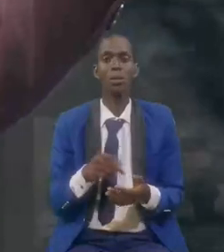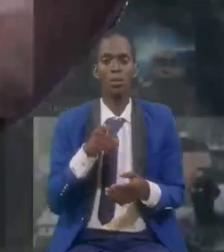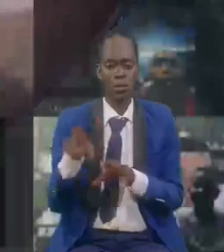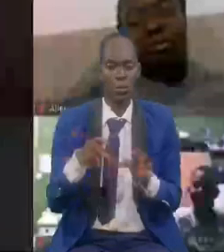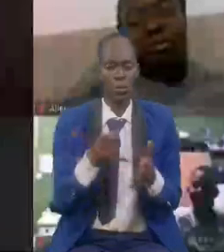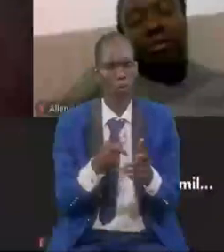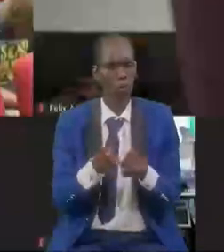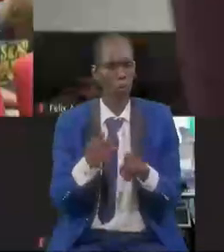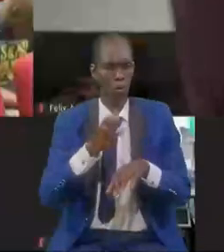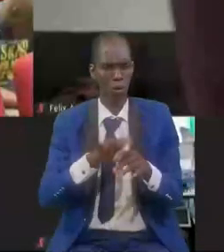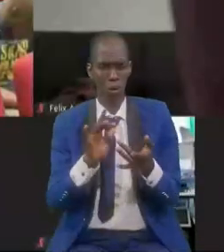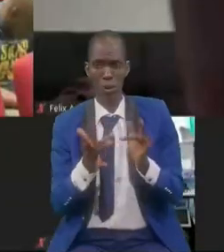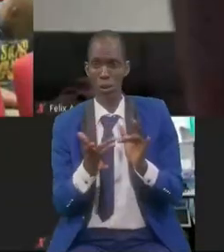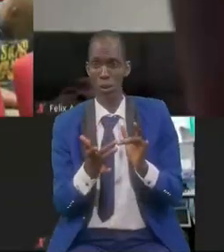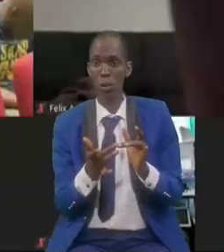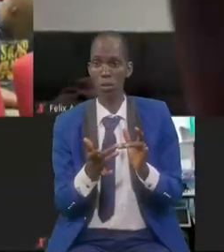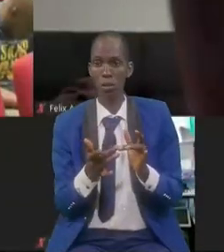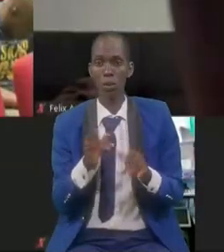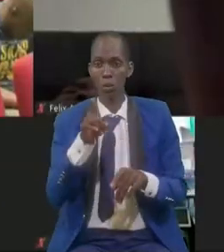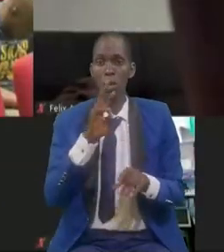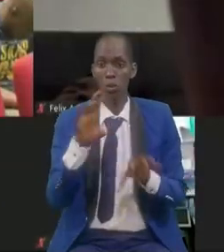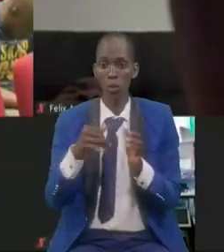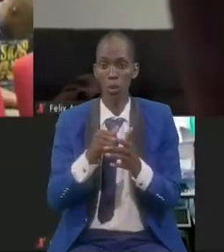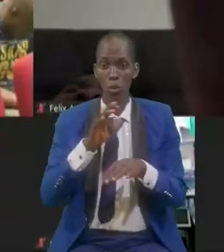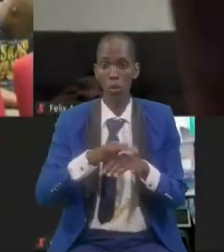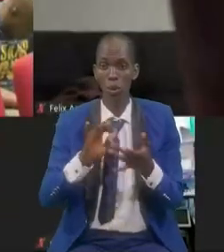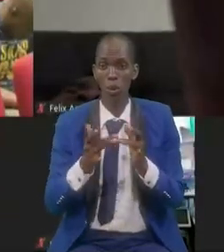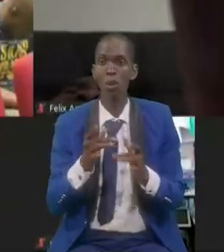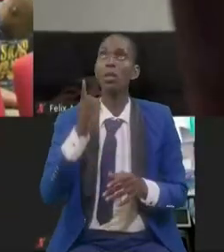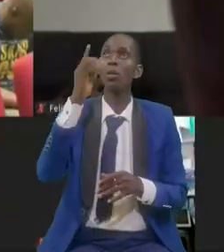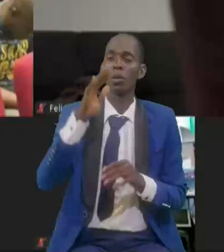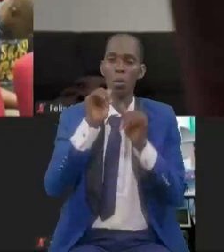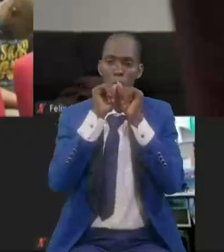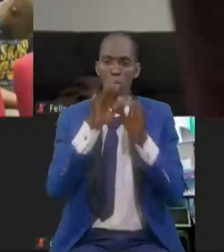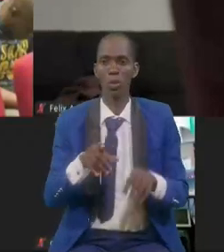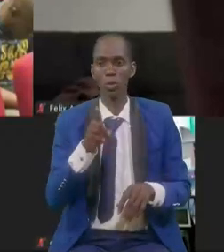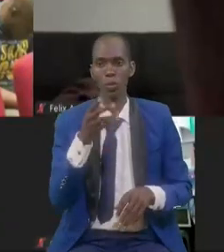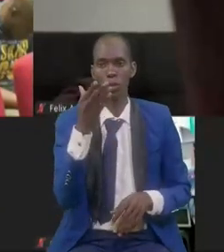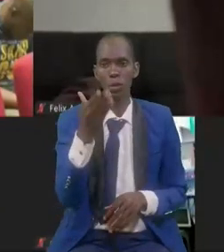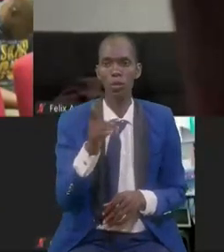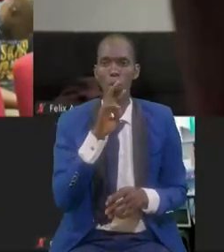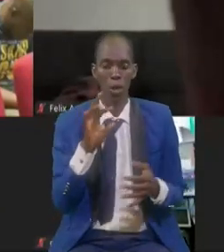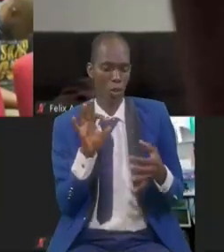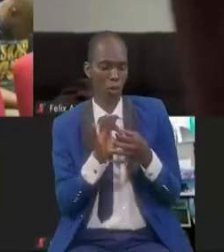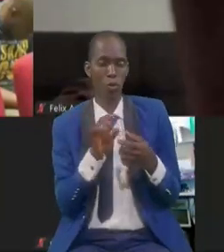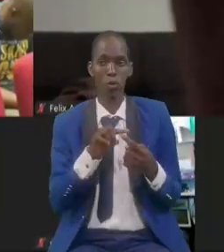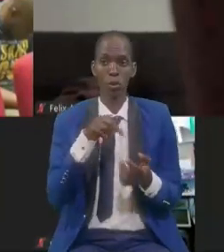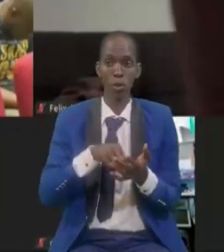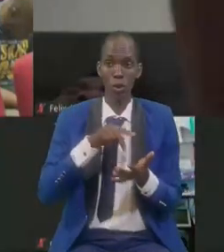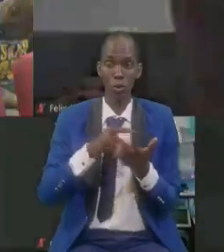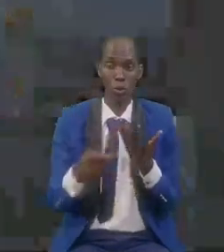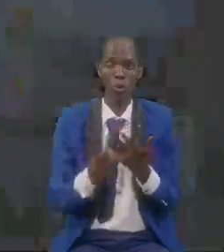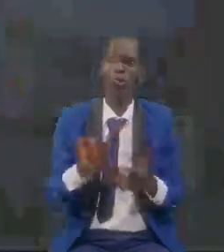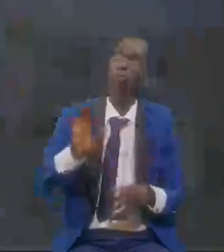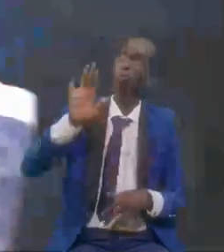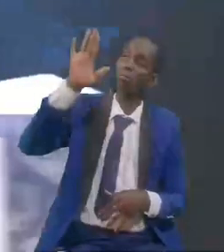Faites-le également en ligne, vous qui êtes. Vous le faites déjà en ligne. Dans telle assemblée là-bas, vous qui êtes connectés à la croisade ici ce soir, levez cette